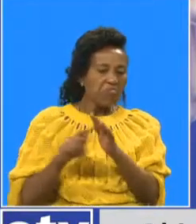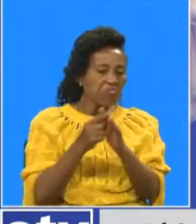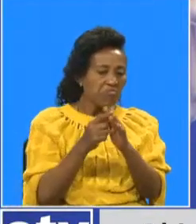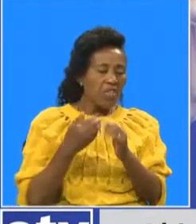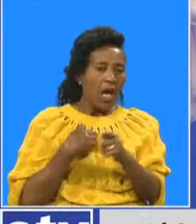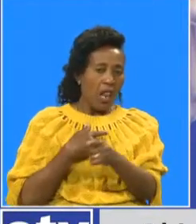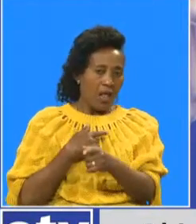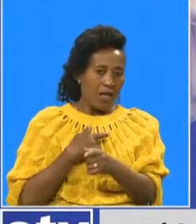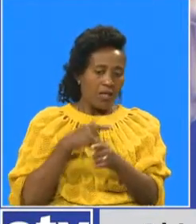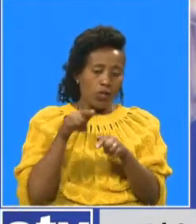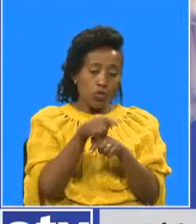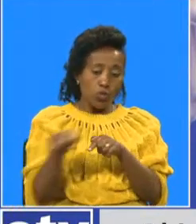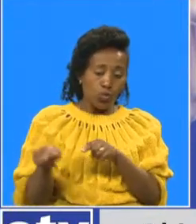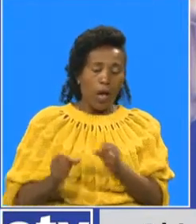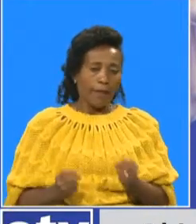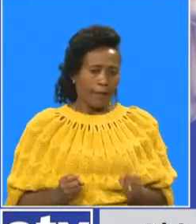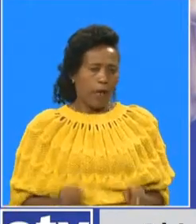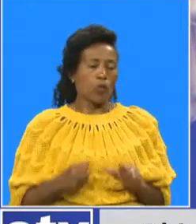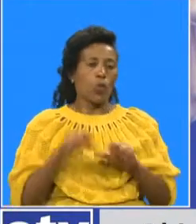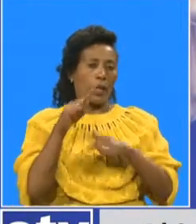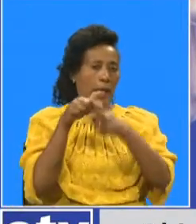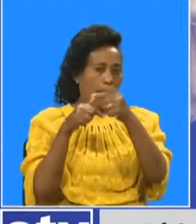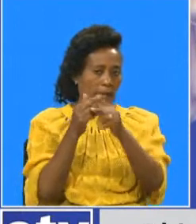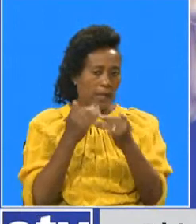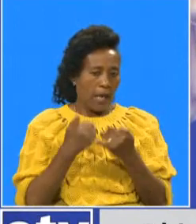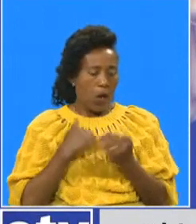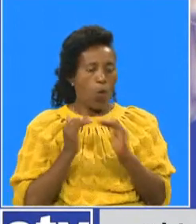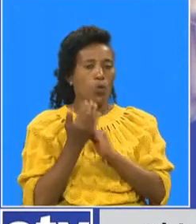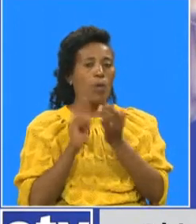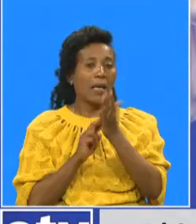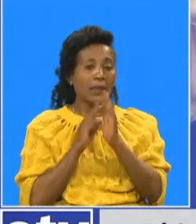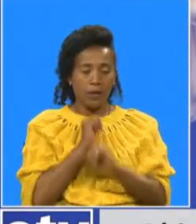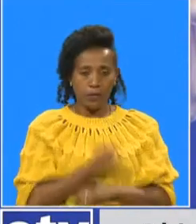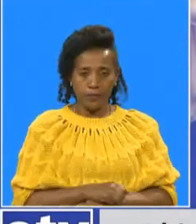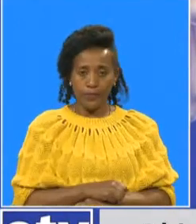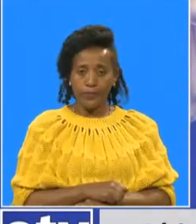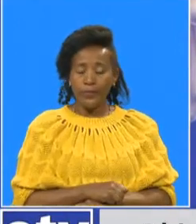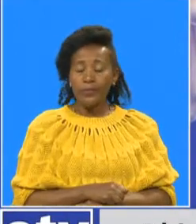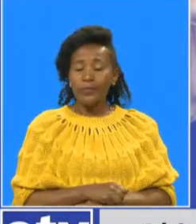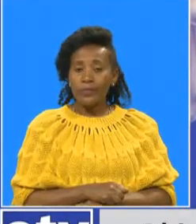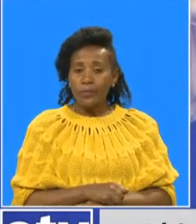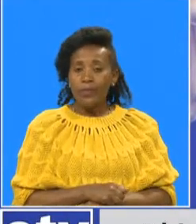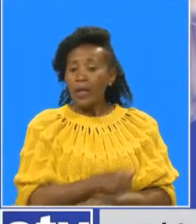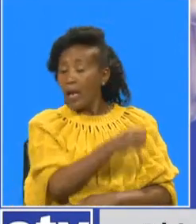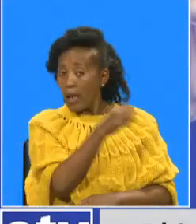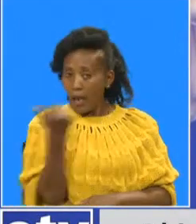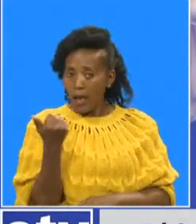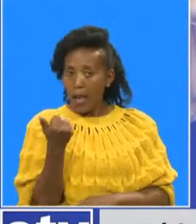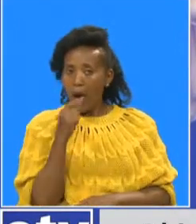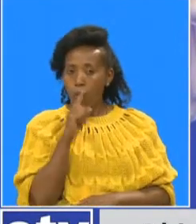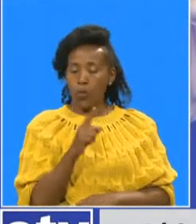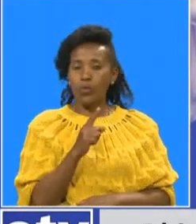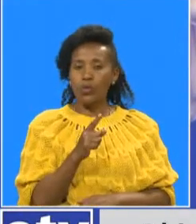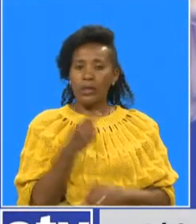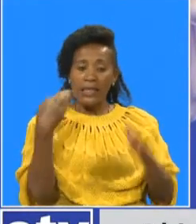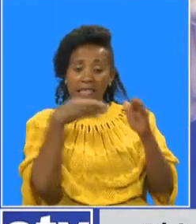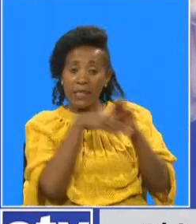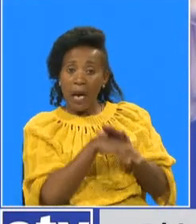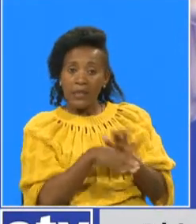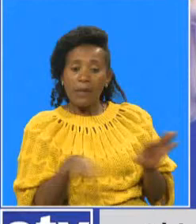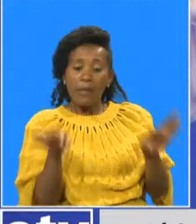የተጀማመሩ ነገሮች አሉ። እሱን አጠናክረው የመሄድ እንዳለ ሆኖ ማለት ነው። ሌላው ፎሬን ካረንሲ ነው